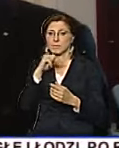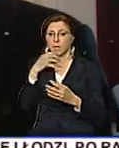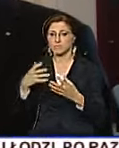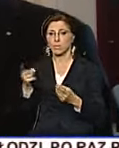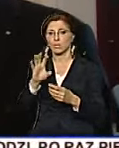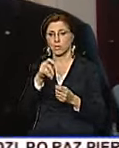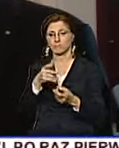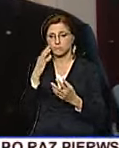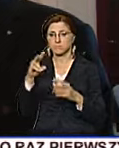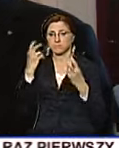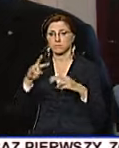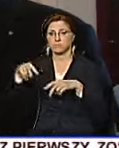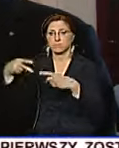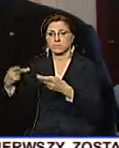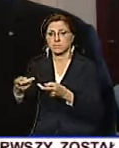jest przesłanie